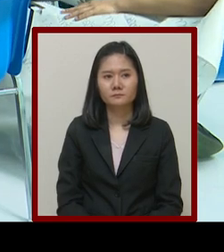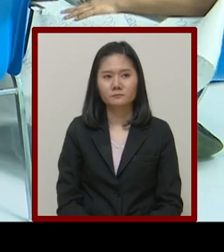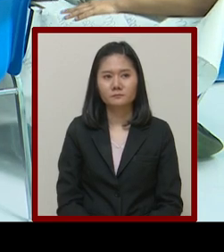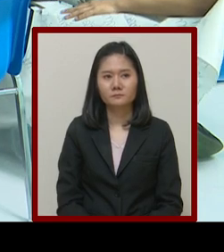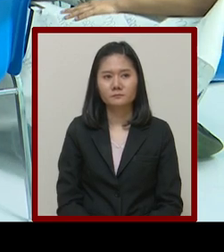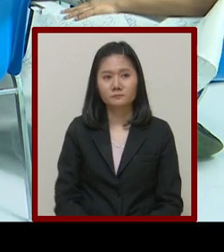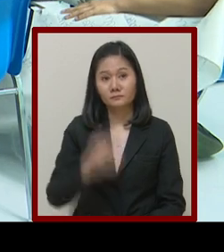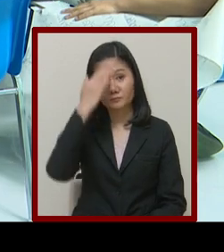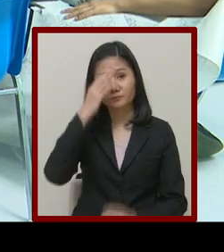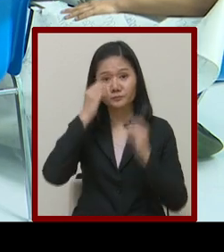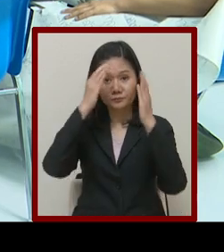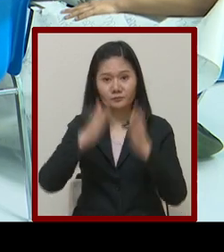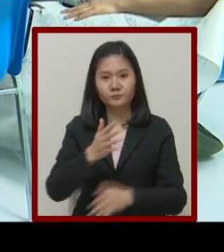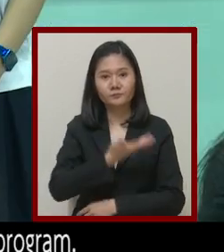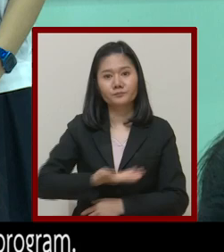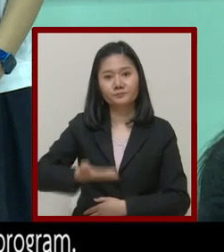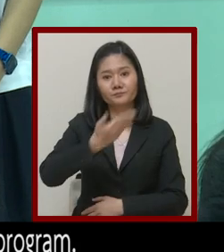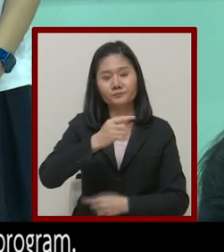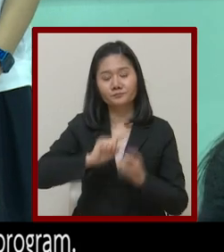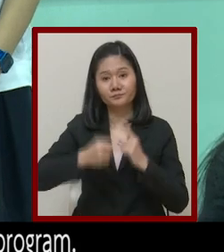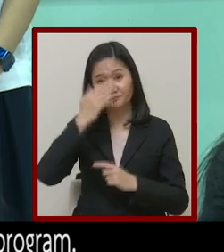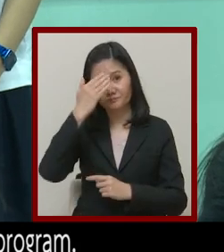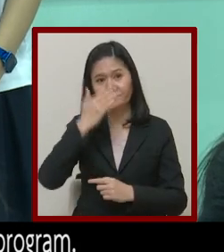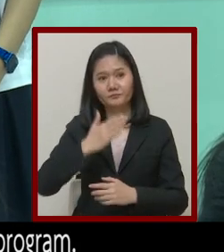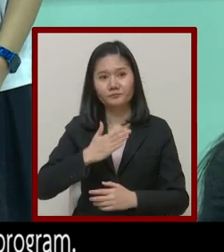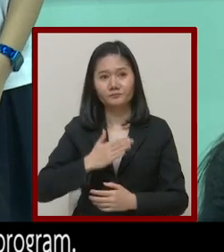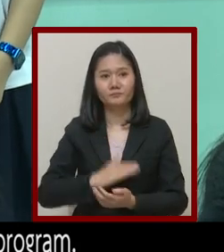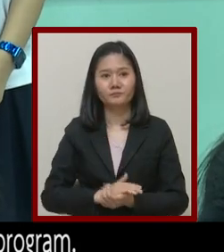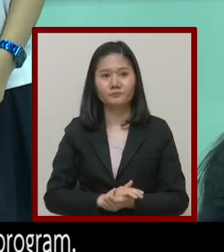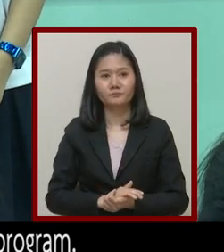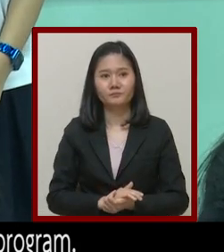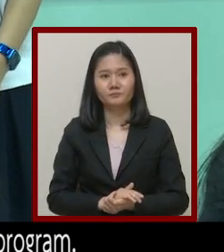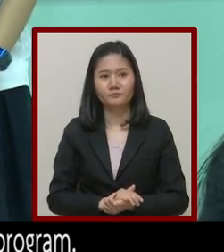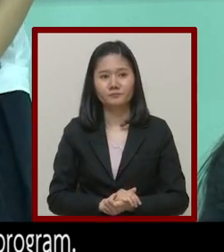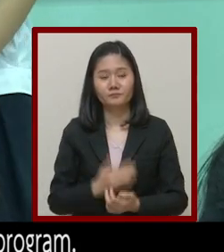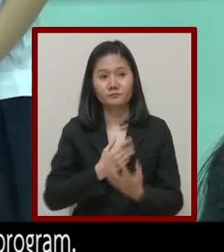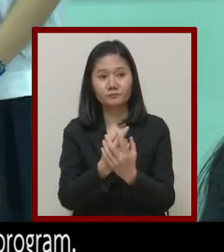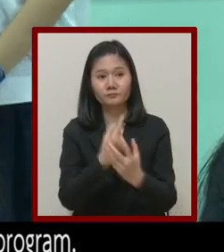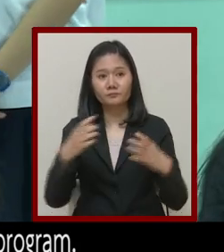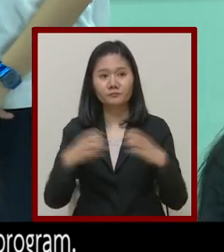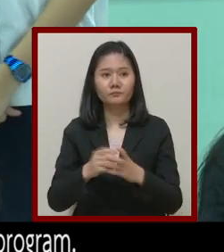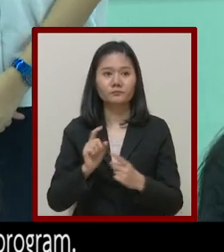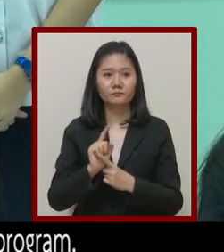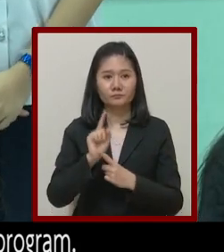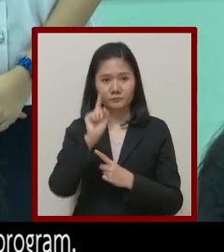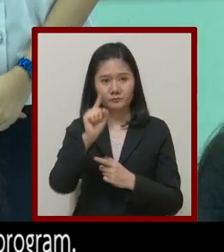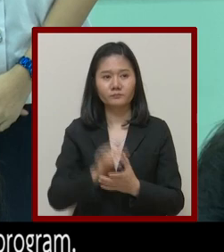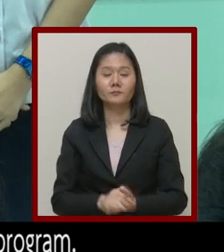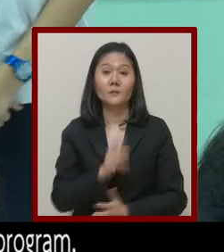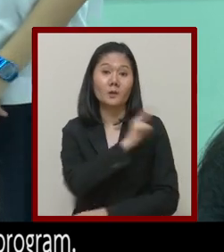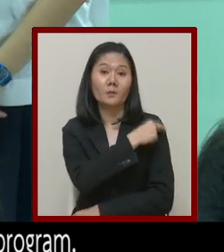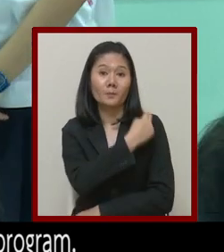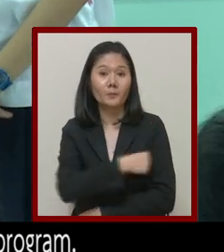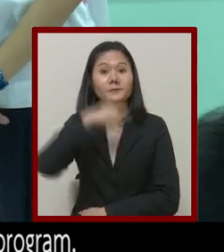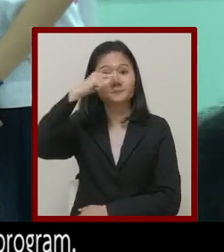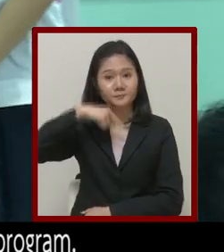สวัสดีคุณครูประจำวิชาที่เคารพและเพื่อนๆทุกคนค่ะดิฉันนางสาวกัตตภาวงศาสนเป็นตัวแทนจากกลุ่มแพทย์แผนไทยนะค